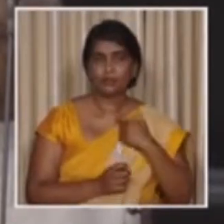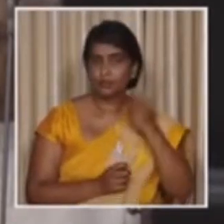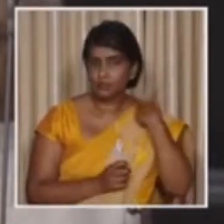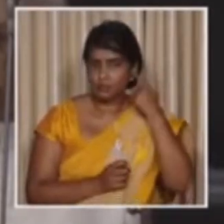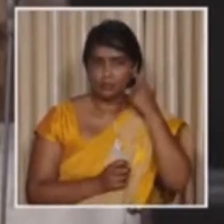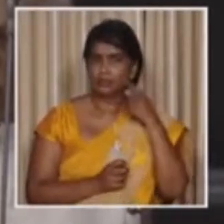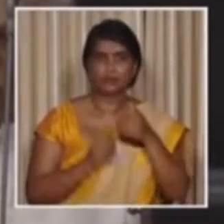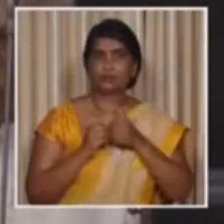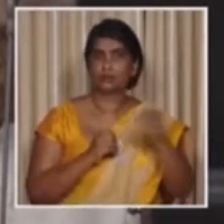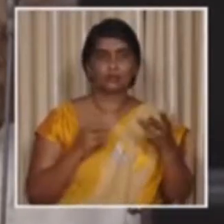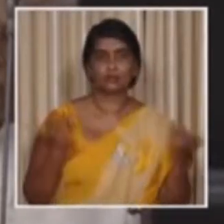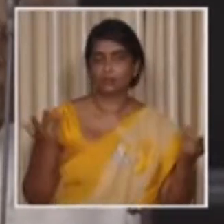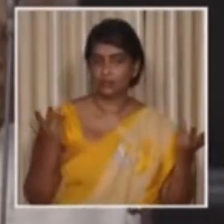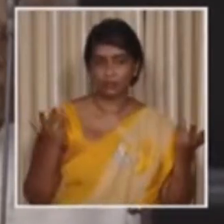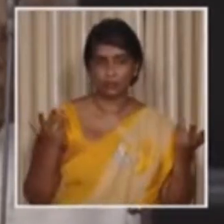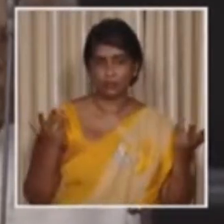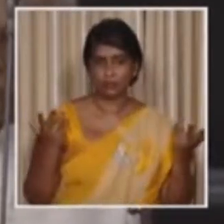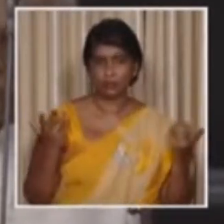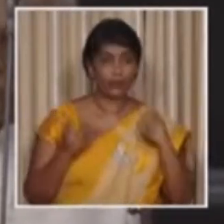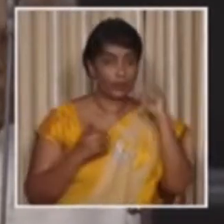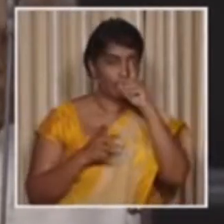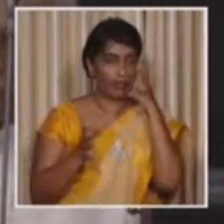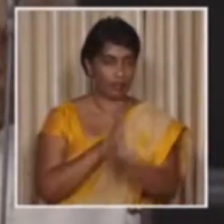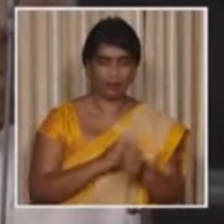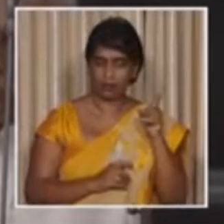එහෙම එකක් සිදු වෙලා නැහැ. ඒක පළවෙනි වරද්ද.